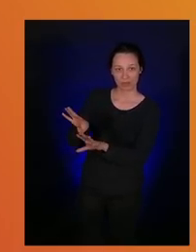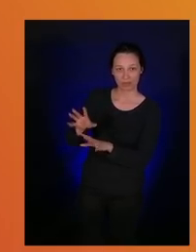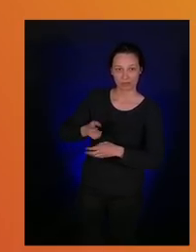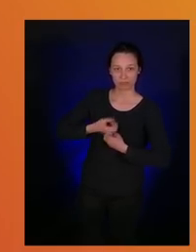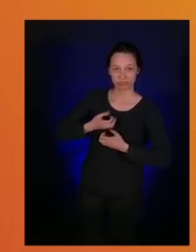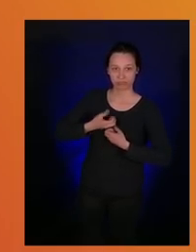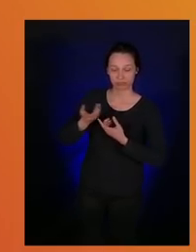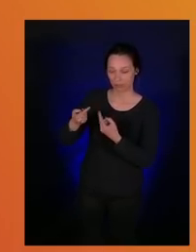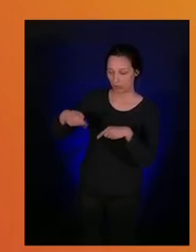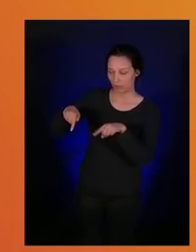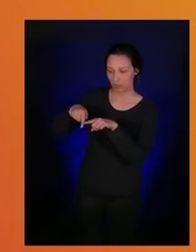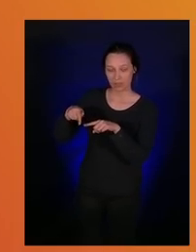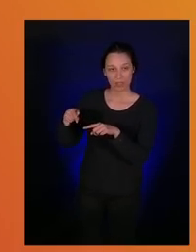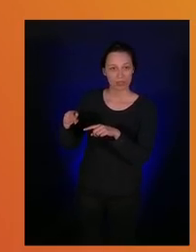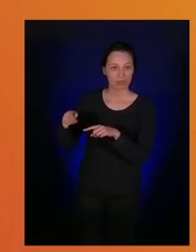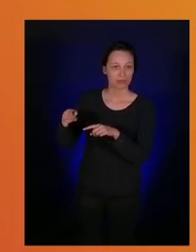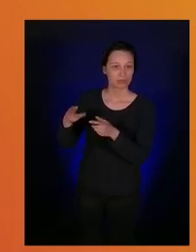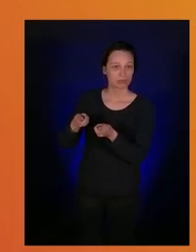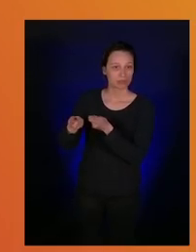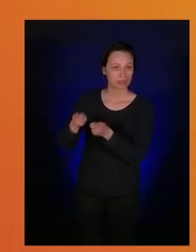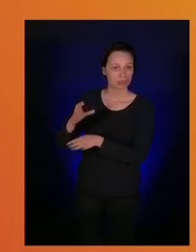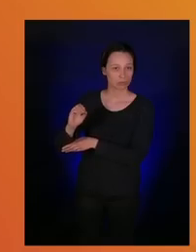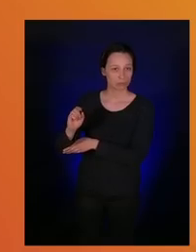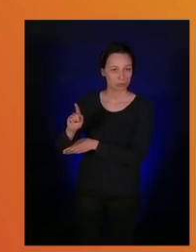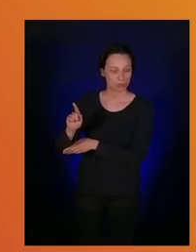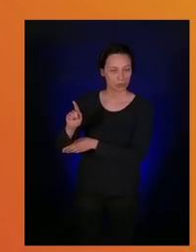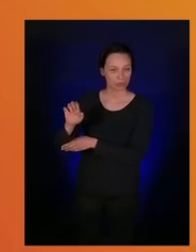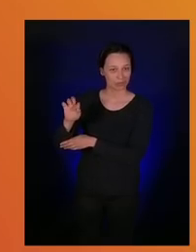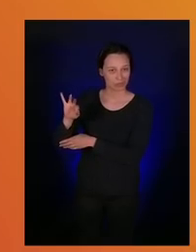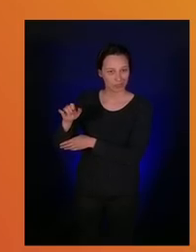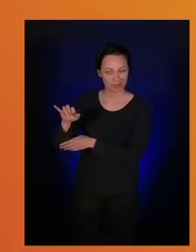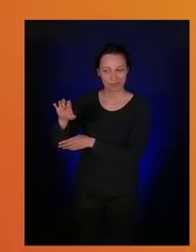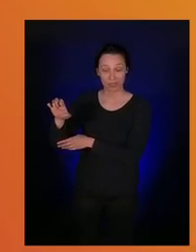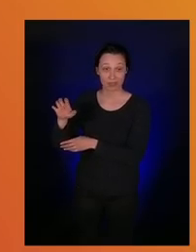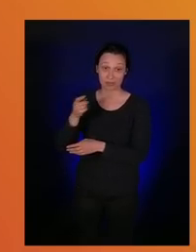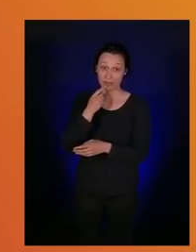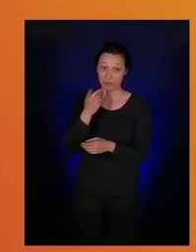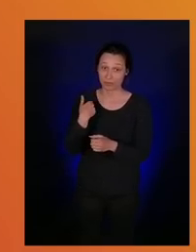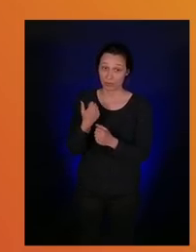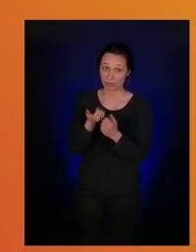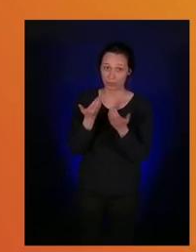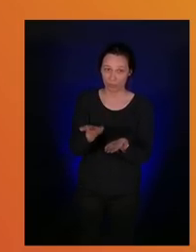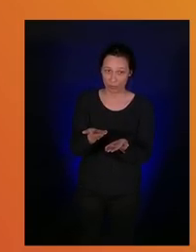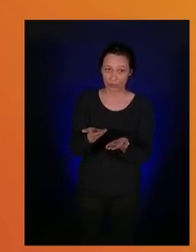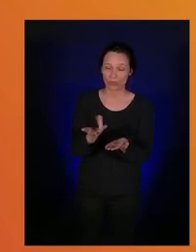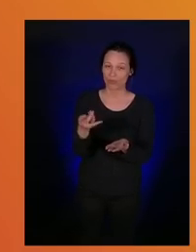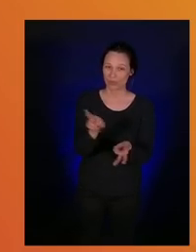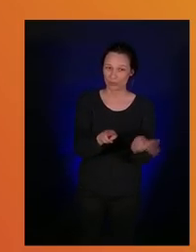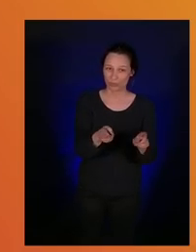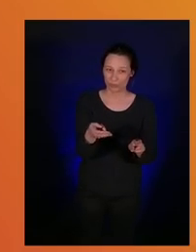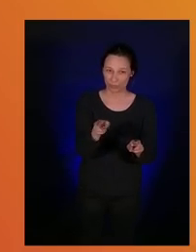pour faire sa présentation. Donc, ce que je vous propose, c'est qu'on reprenne place dans la salle. On ne clôt pas le